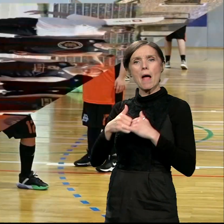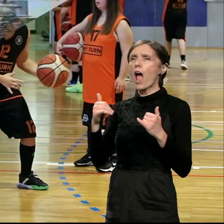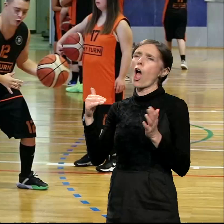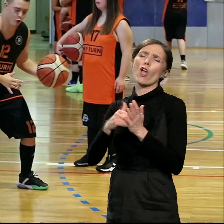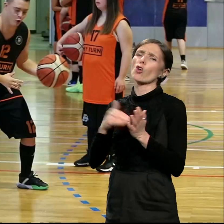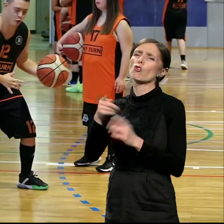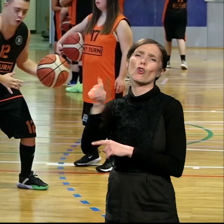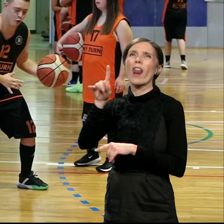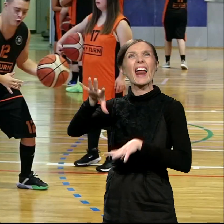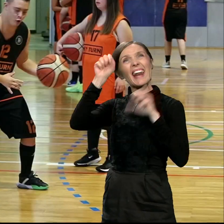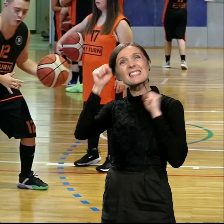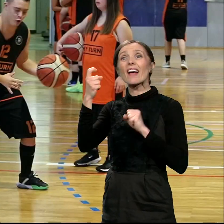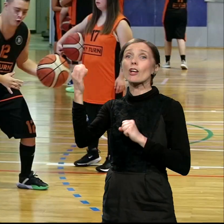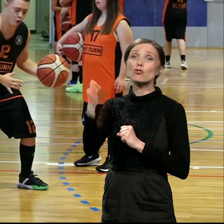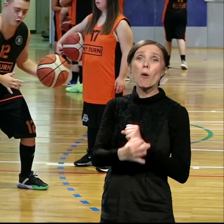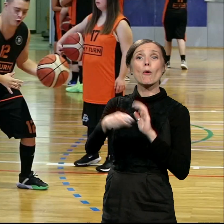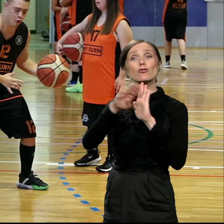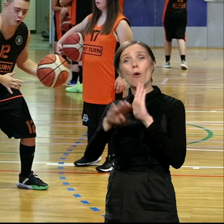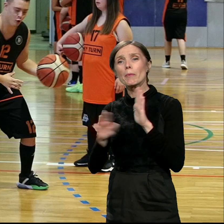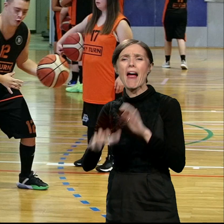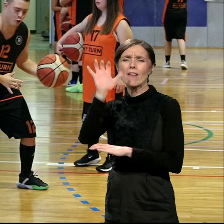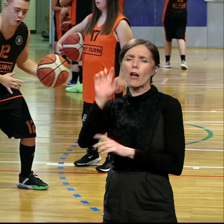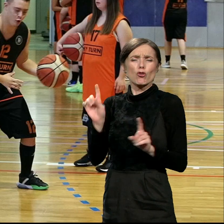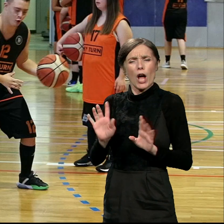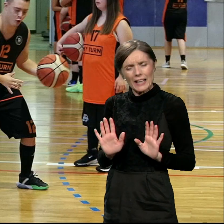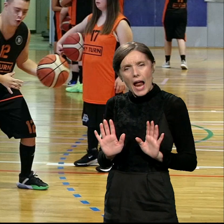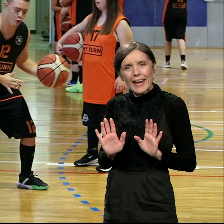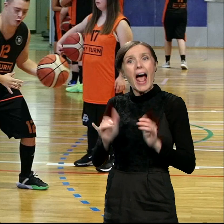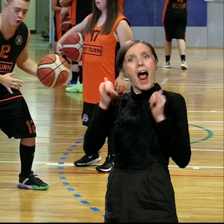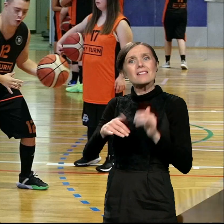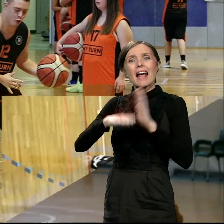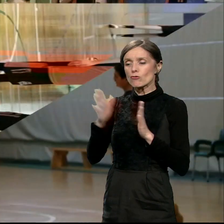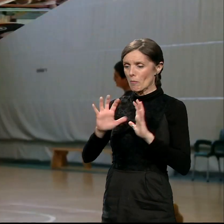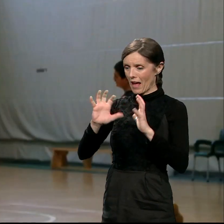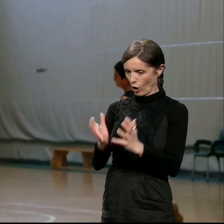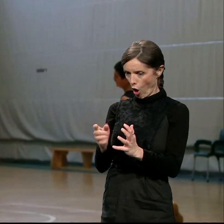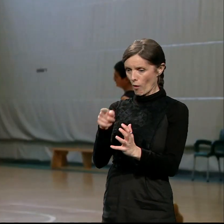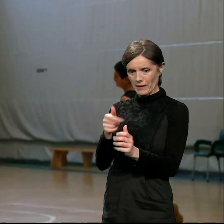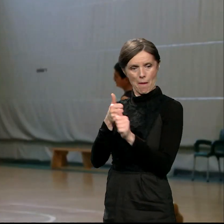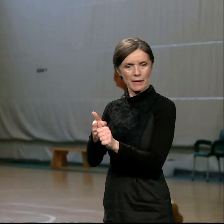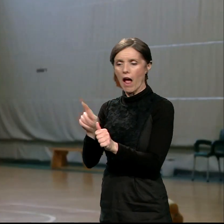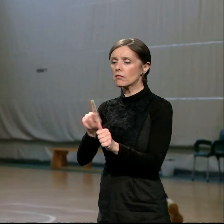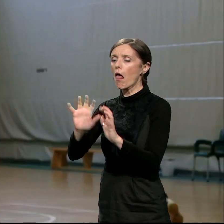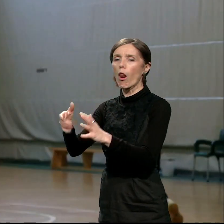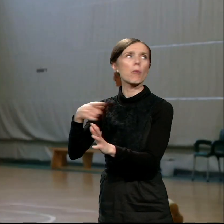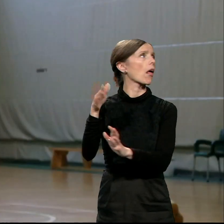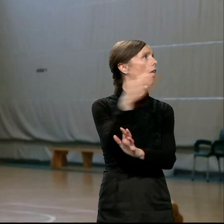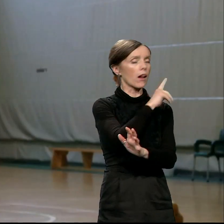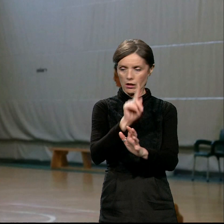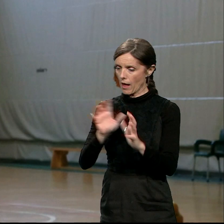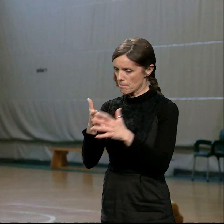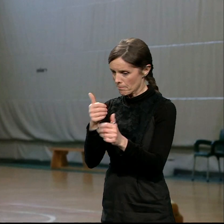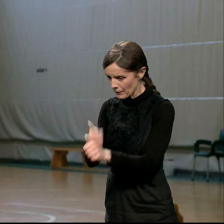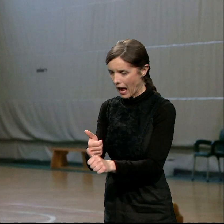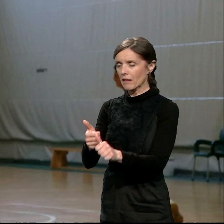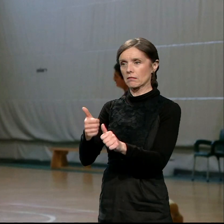ona još uvek skroz ta pravila, ali tu je gde je lopta, znači ubacuje bolje u koš, bolje